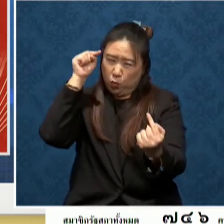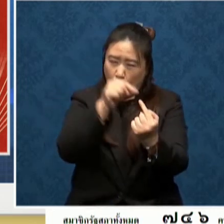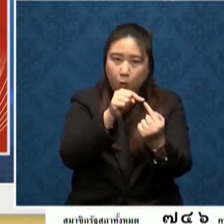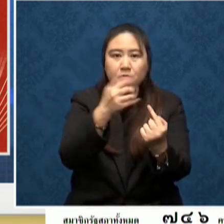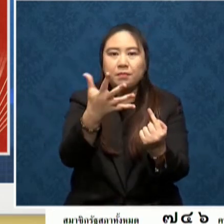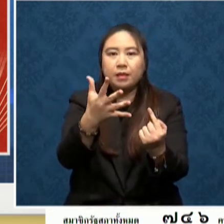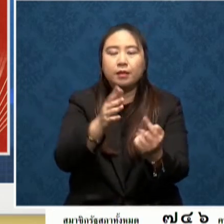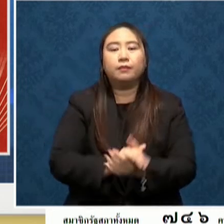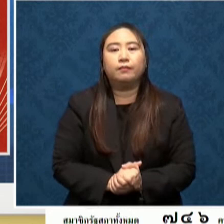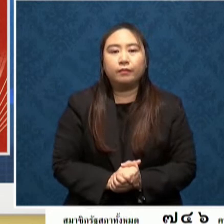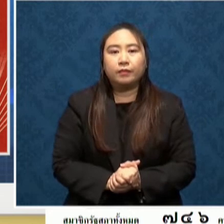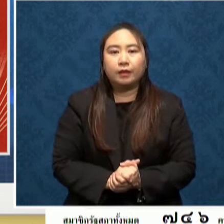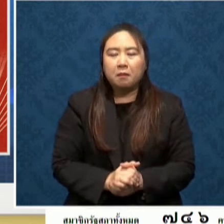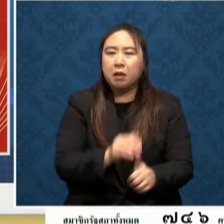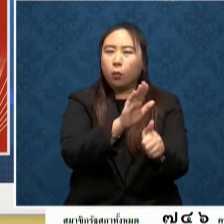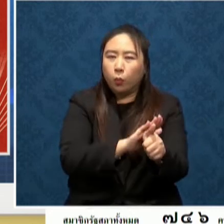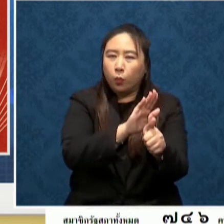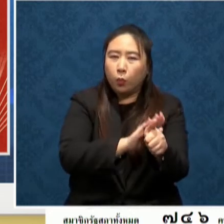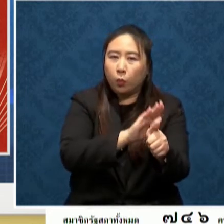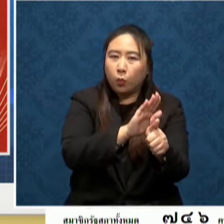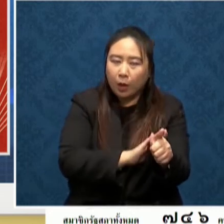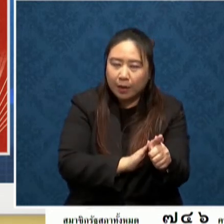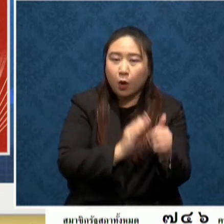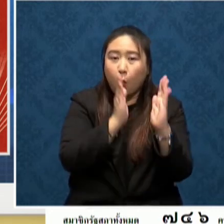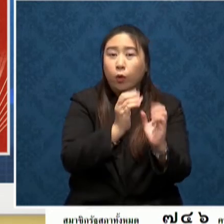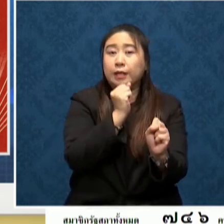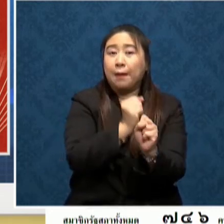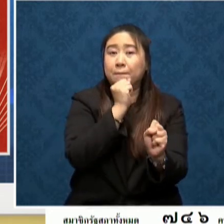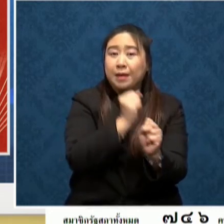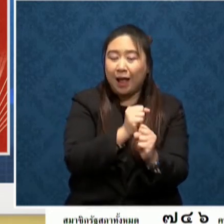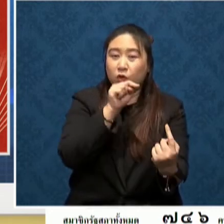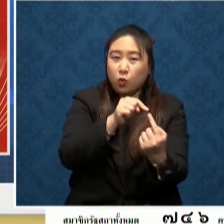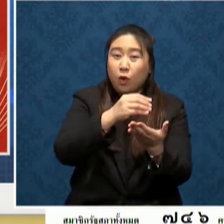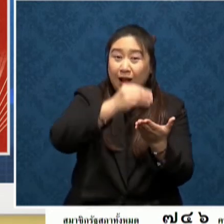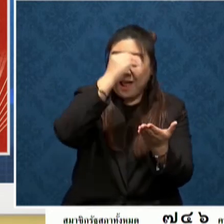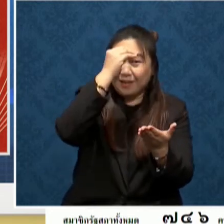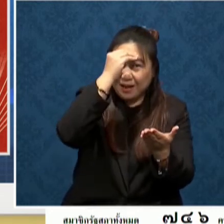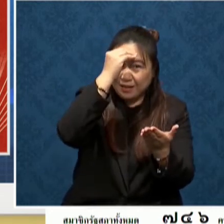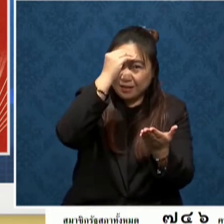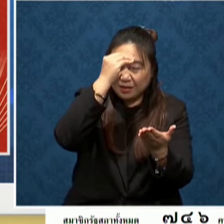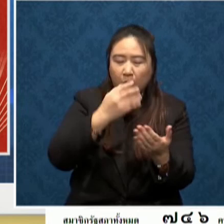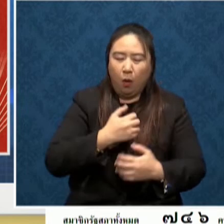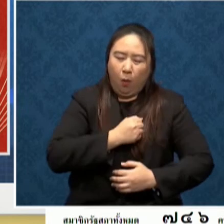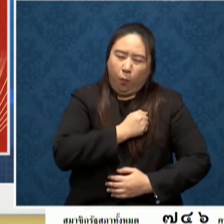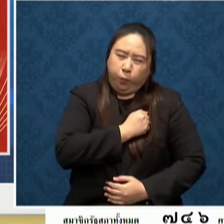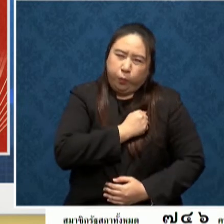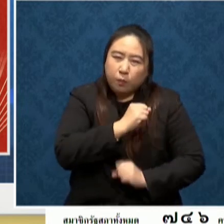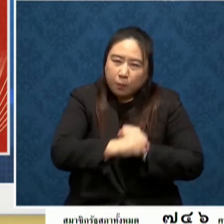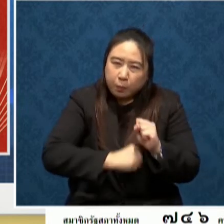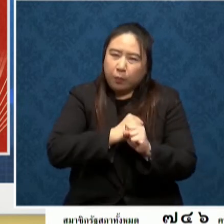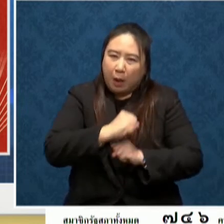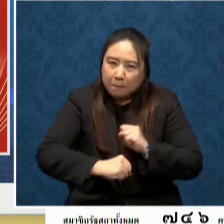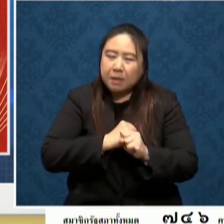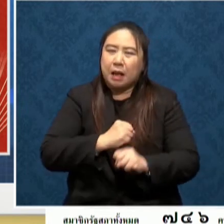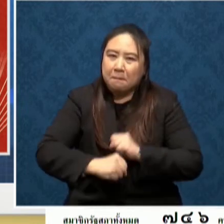ไม่แดงถงความเห็นอก forwardsบุ Laughs ททํางานดกศึษา ที่ตองแบกความทุก์มาปีแล้ว、ปีนลา